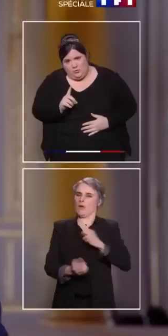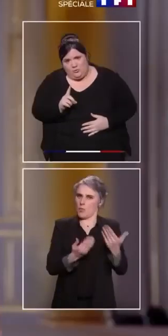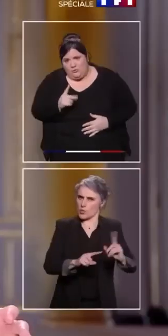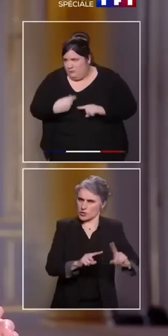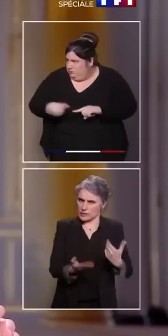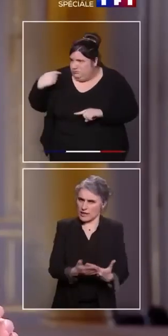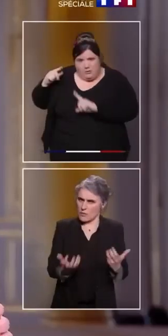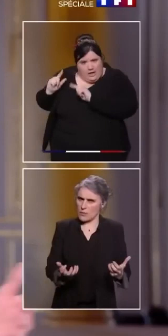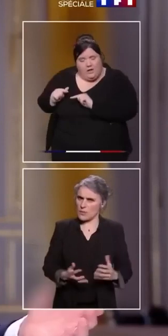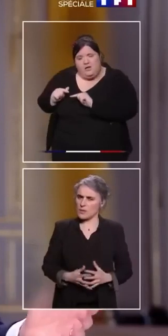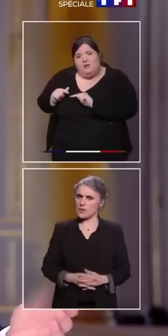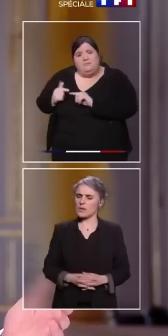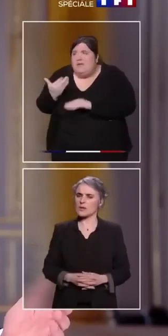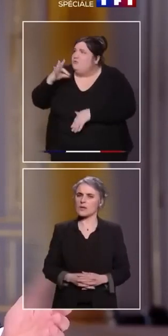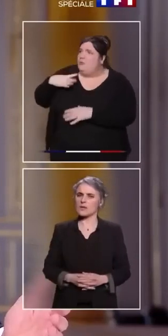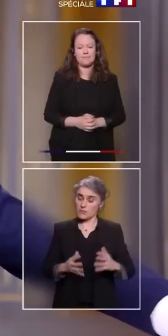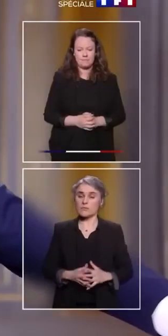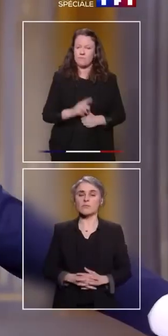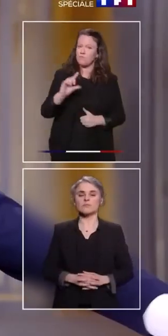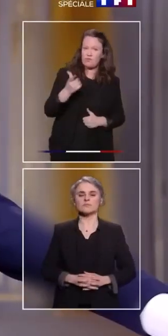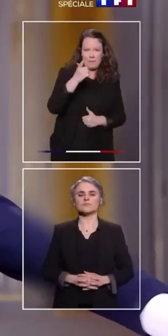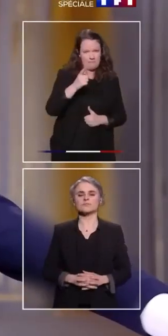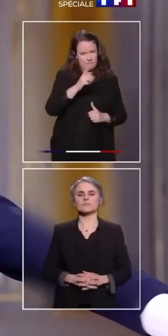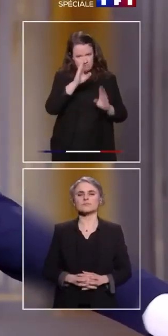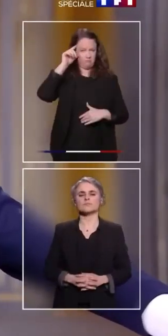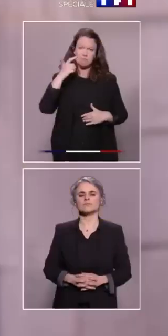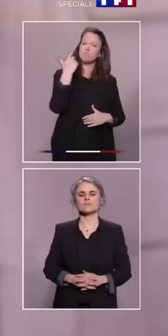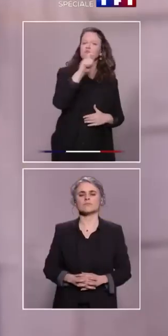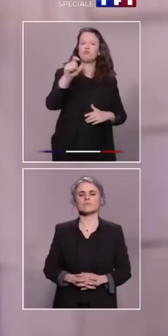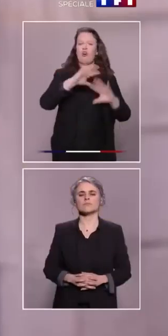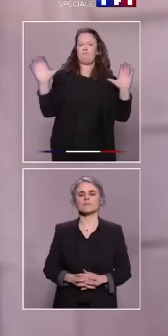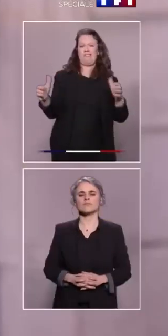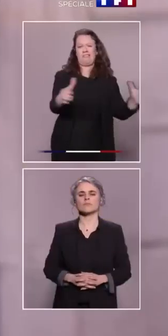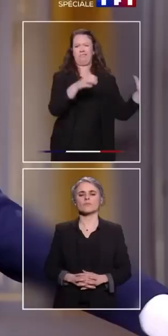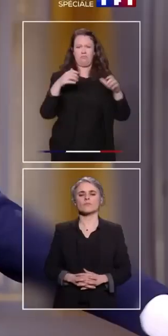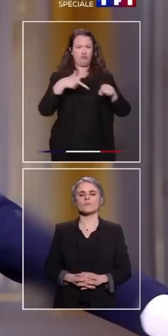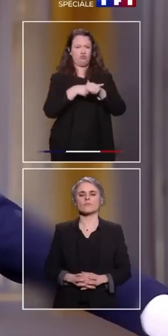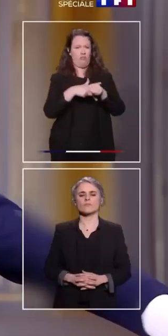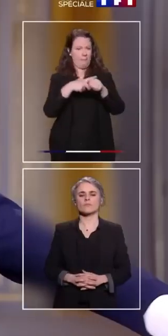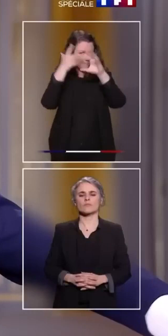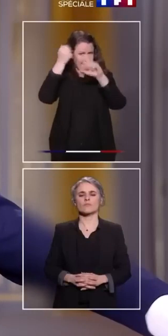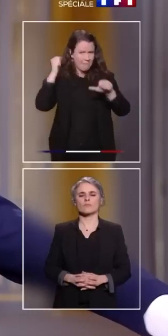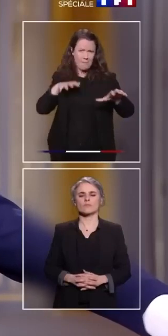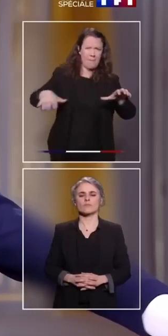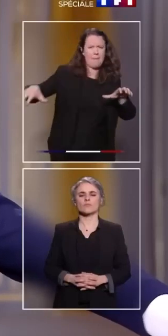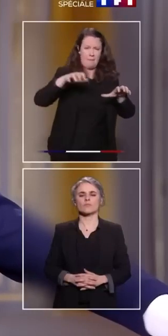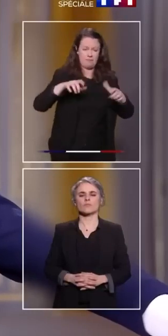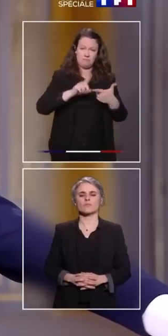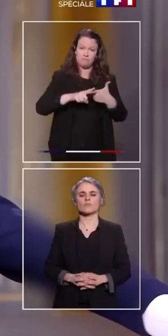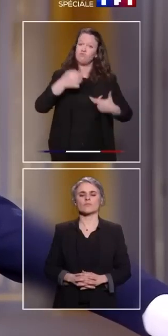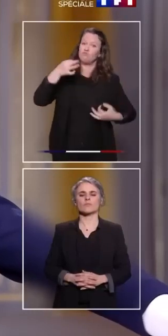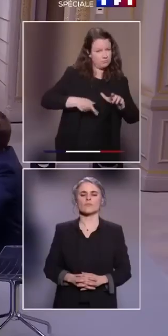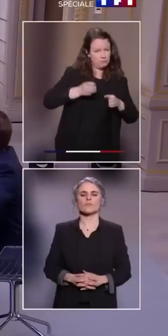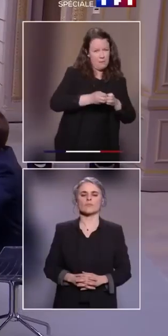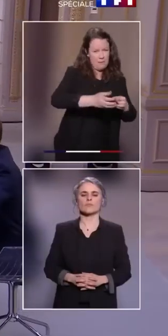là à vous dire on a tout bien fait, vous me diriez, vous êtes un drôle de type. 200 brigades de gendarmerie, plus de juges, plus de greffiers, pour juger plus vite face à